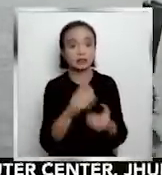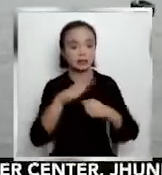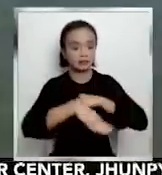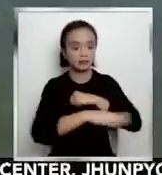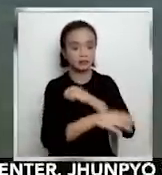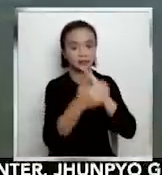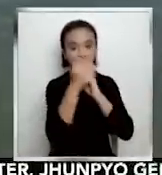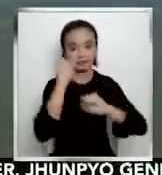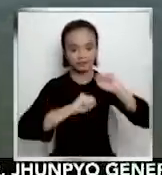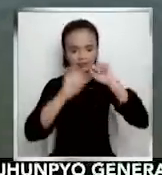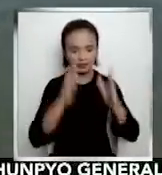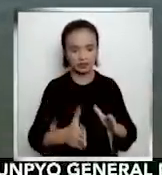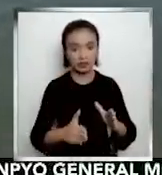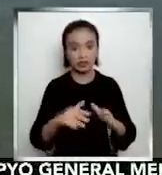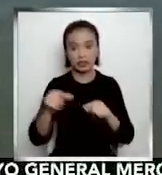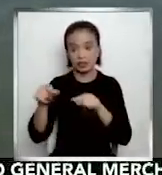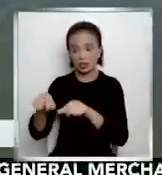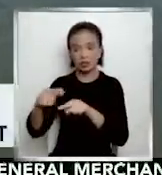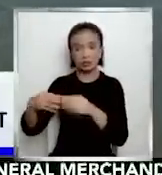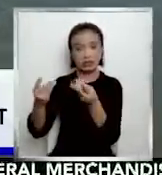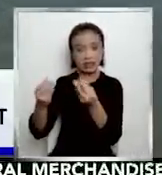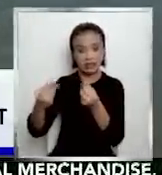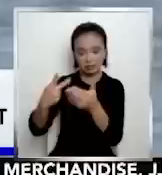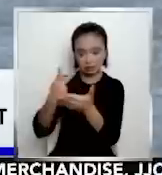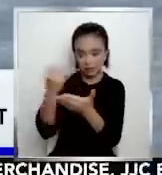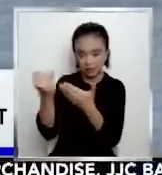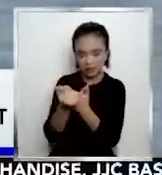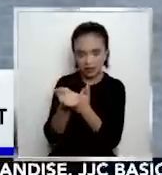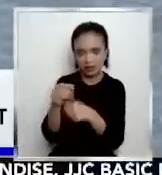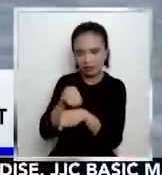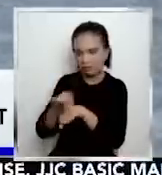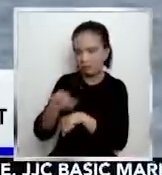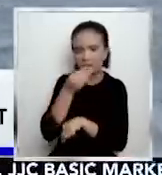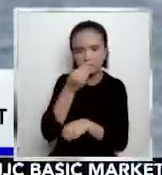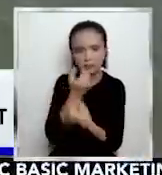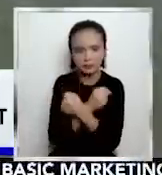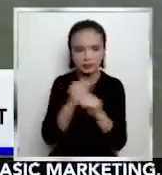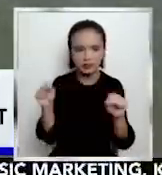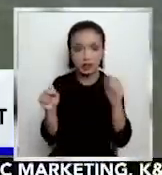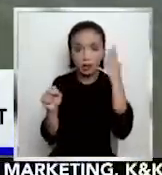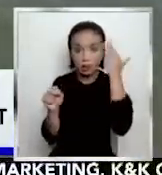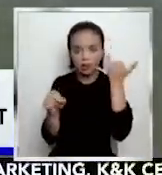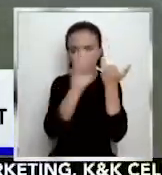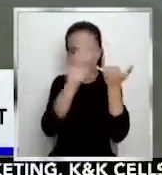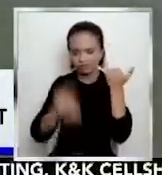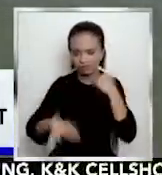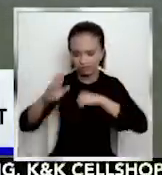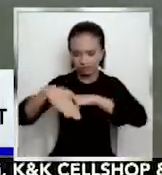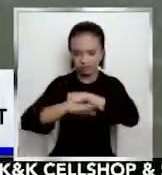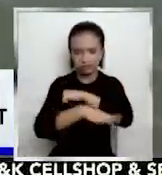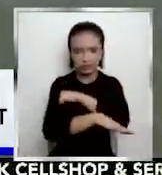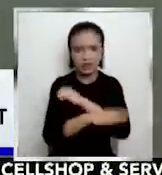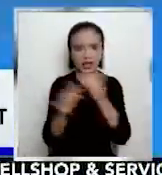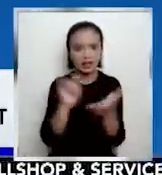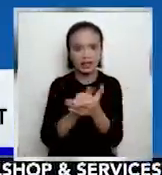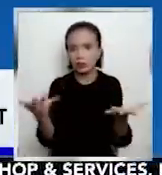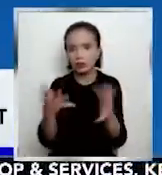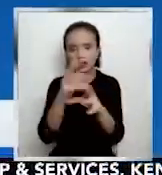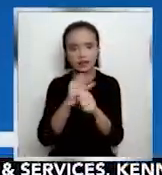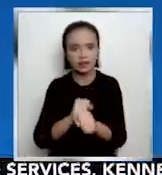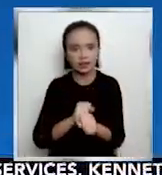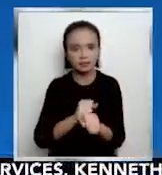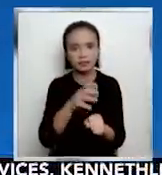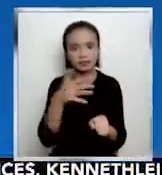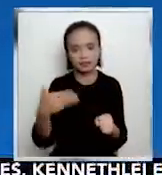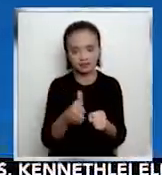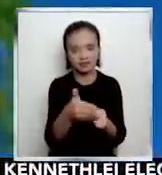epekto ng reclamation sa food security ng bansa dahil isang Manila Bay sa pinakamaraming pinagkukunan ng isda. Lalo't ang Manila Bay, hindi lang